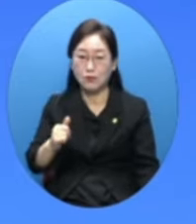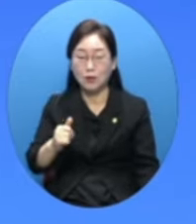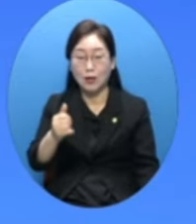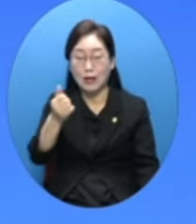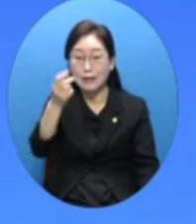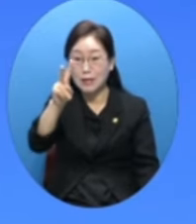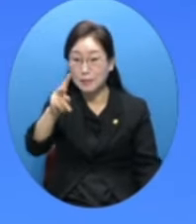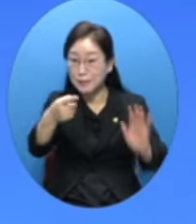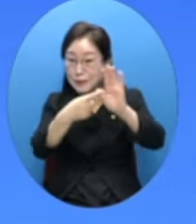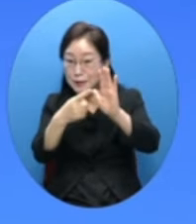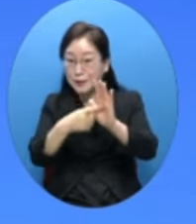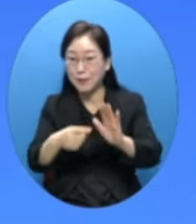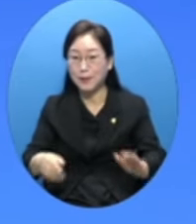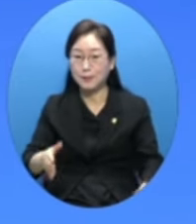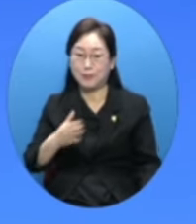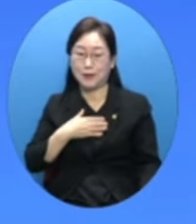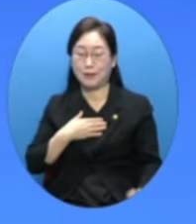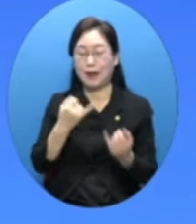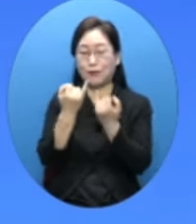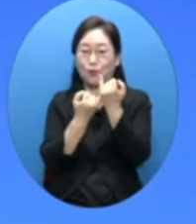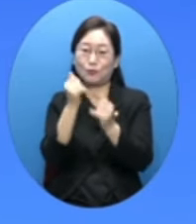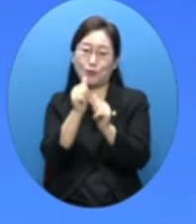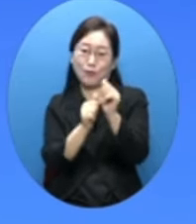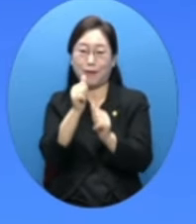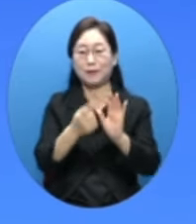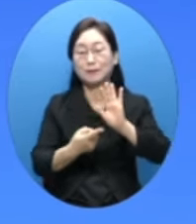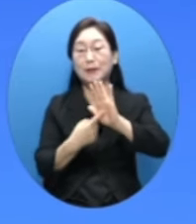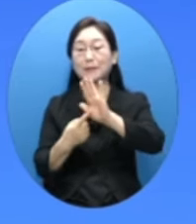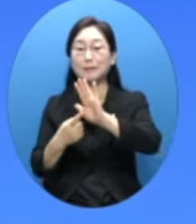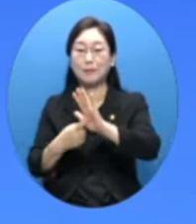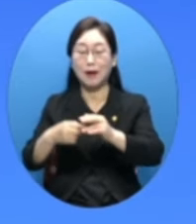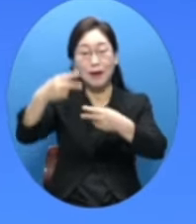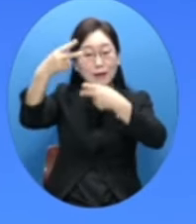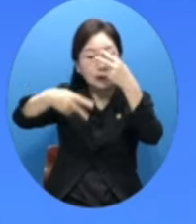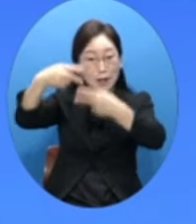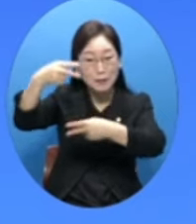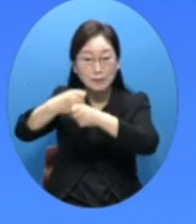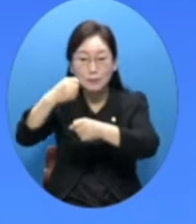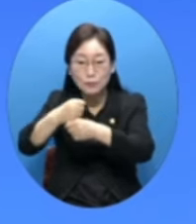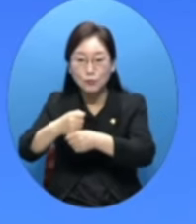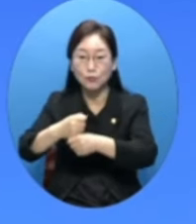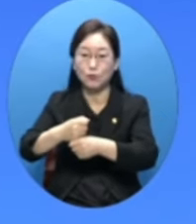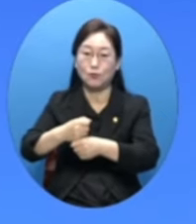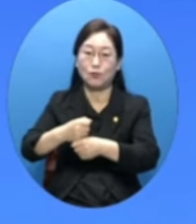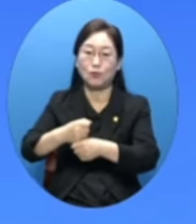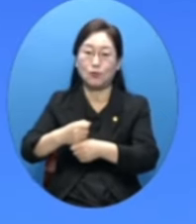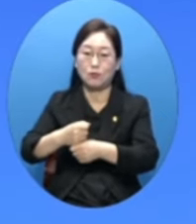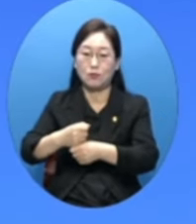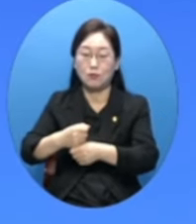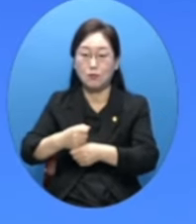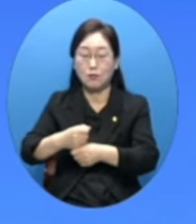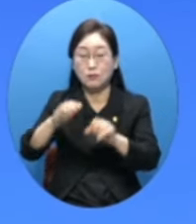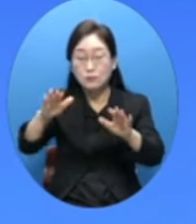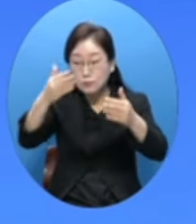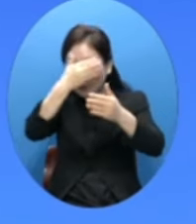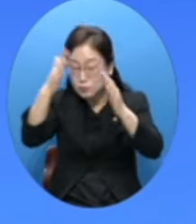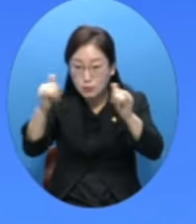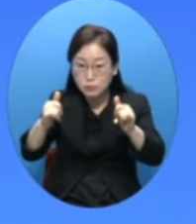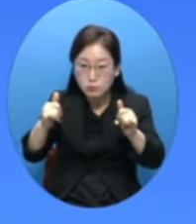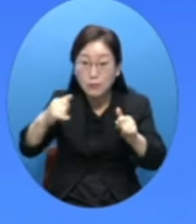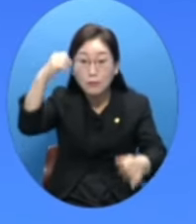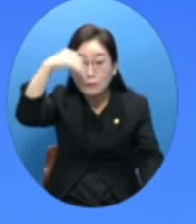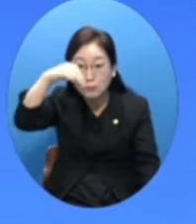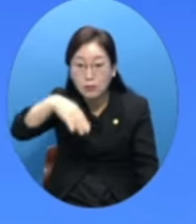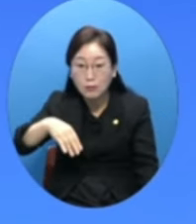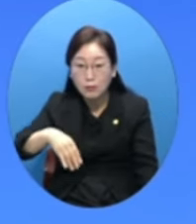나와가지고 자기가 동성애하는 것을 그냥 밝히고 드라마도 그런 드라마들을 만들어내고 지금 젊은 애들이 아무것도 모르고